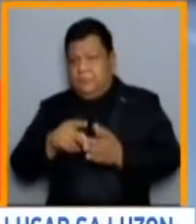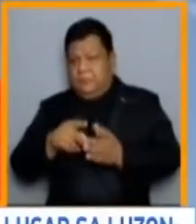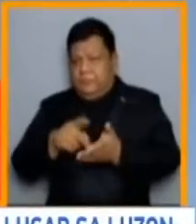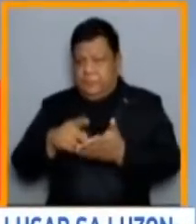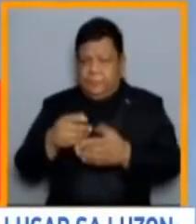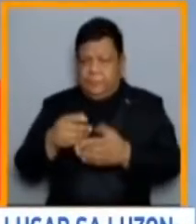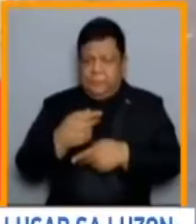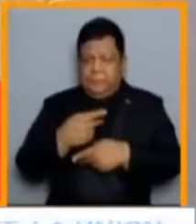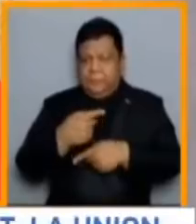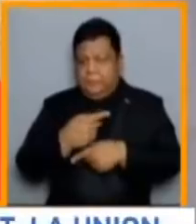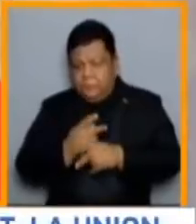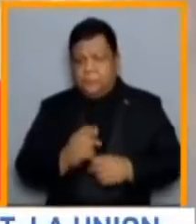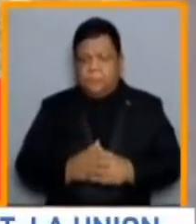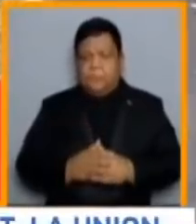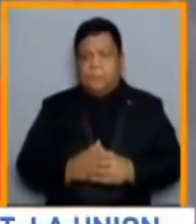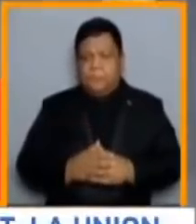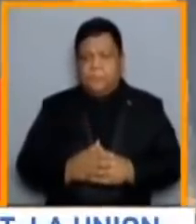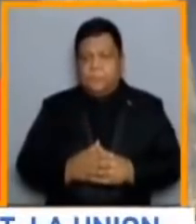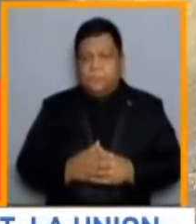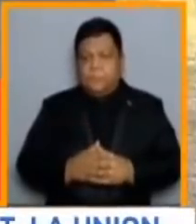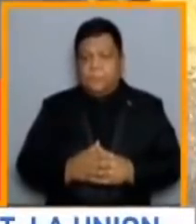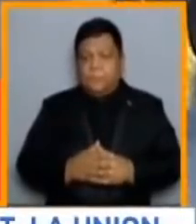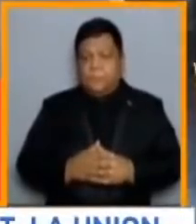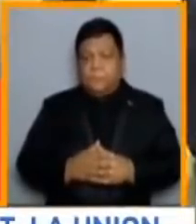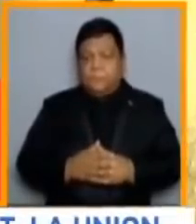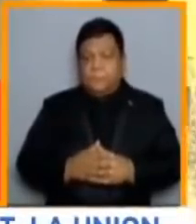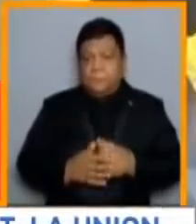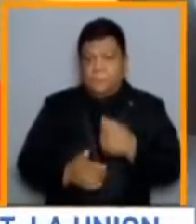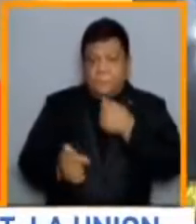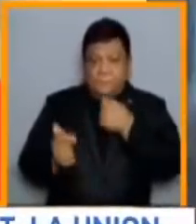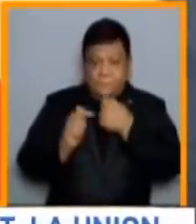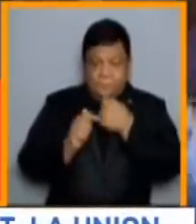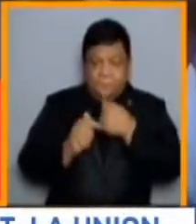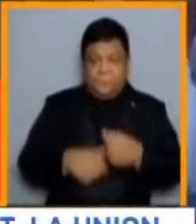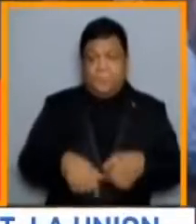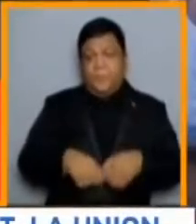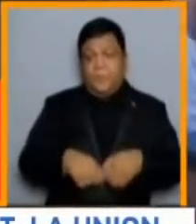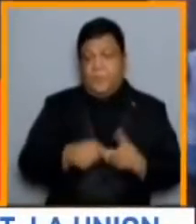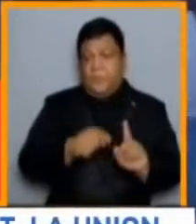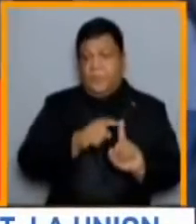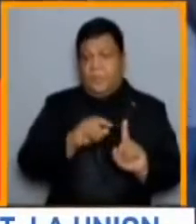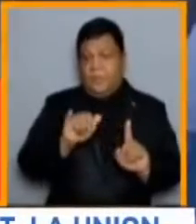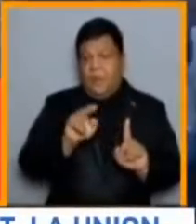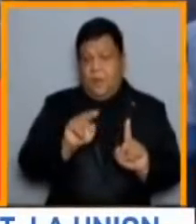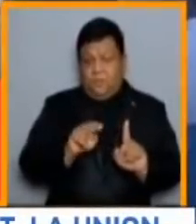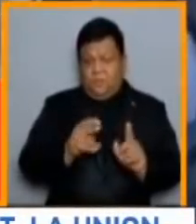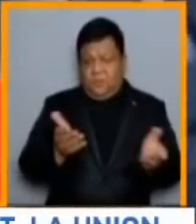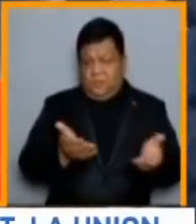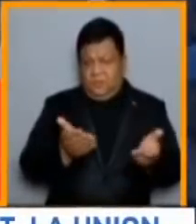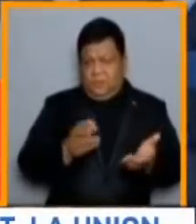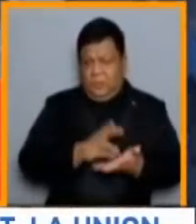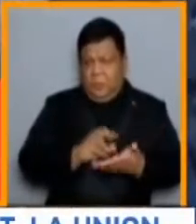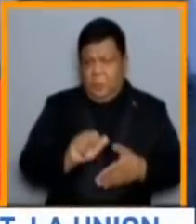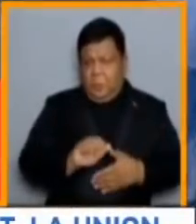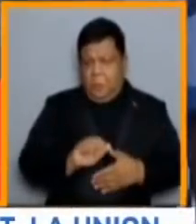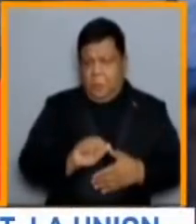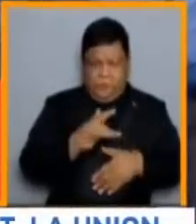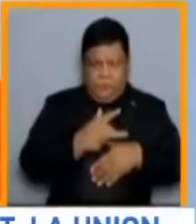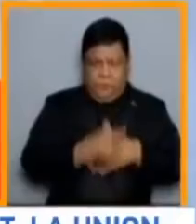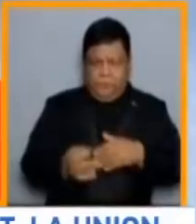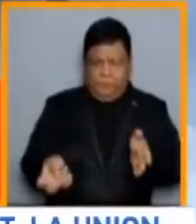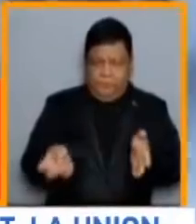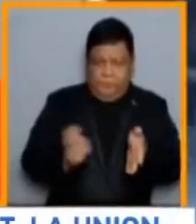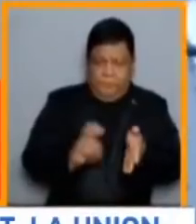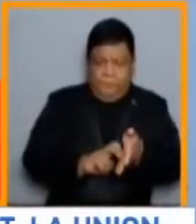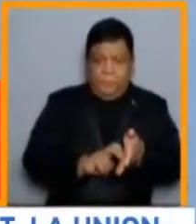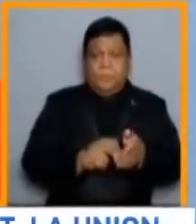Maagang sumuong sa biyahe si Ian Pinosa dito sa Cogio Antipolo. Wala pa halos liwanag nang umalis siya ng bahay. Service maintenance crew siya sa